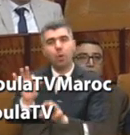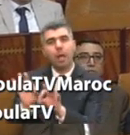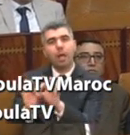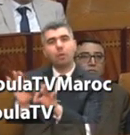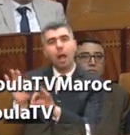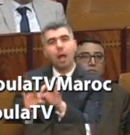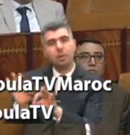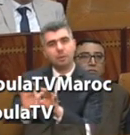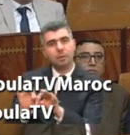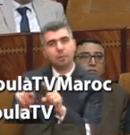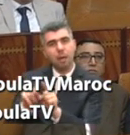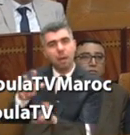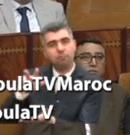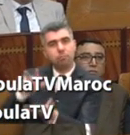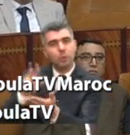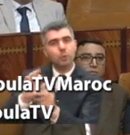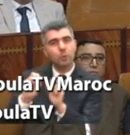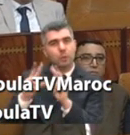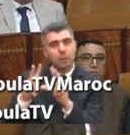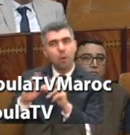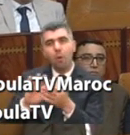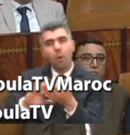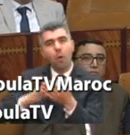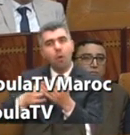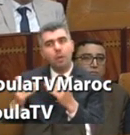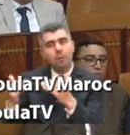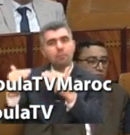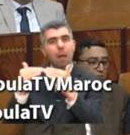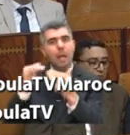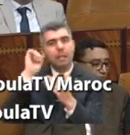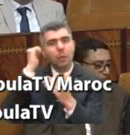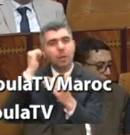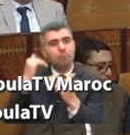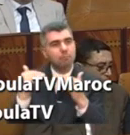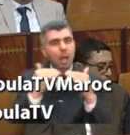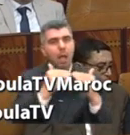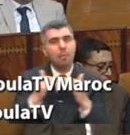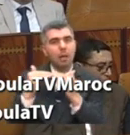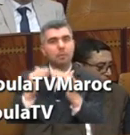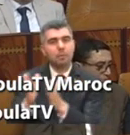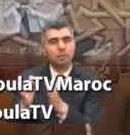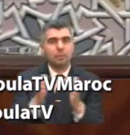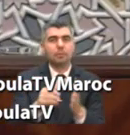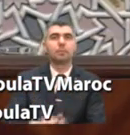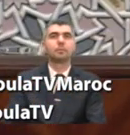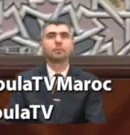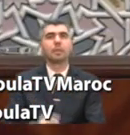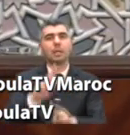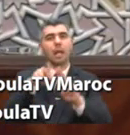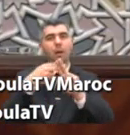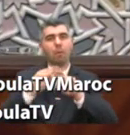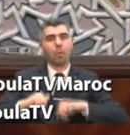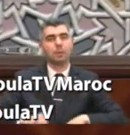المتخذة لتعزيز آلية التوجيه في كل مستويات التعليم والتكوين المهني. شكراً. كلمة لكم سيد الوزير، الجواب